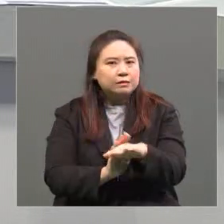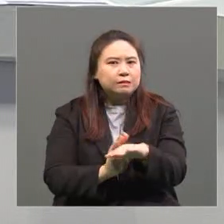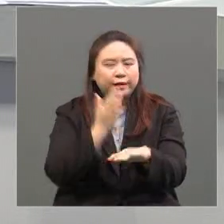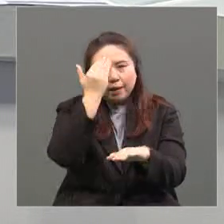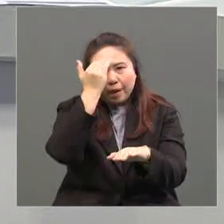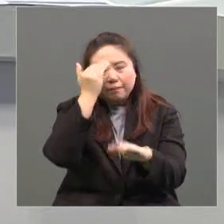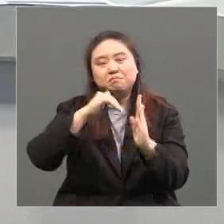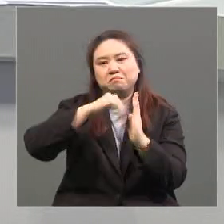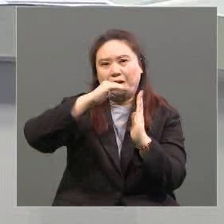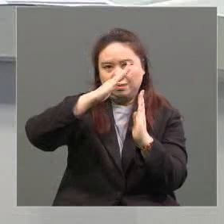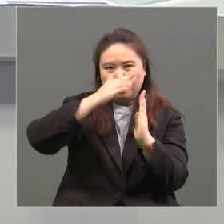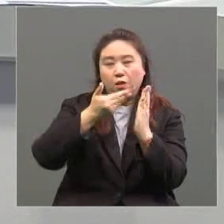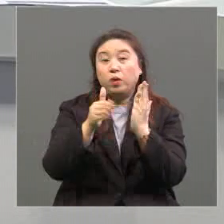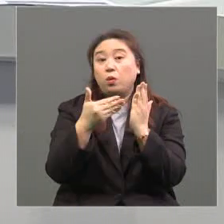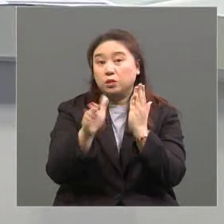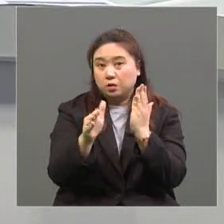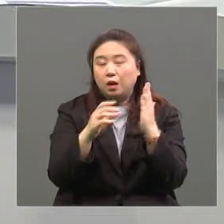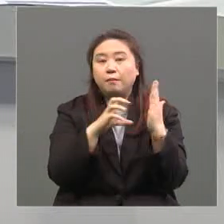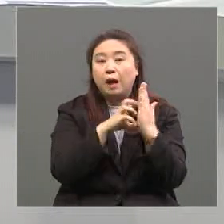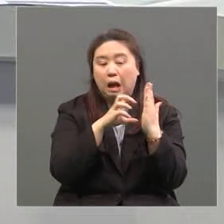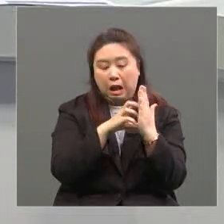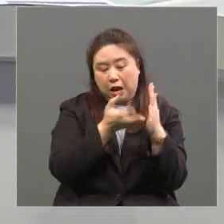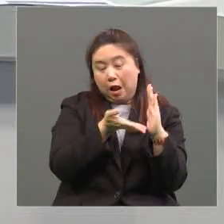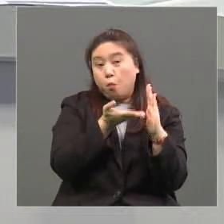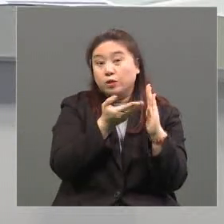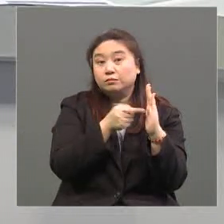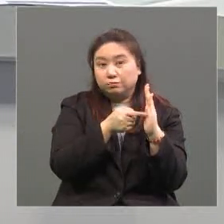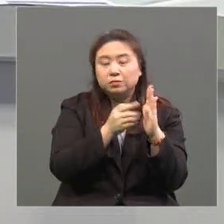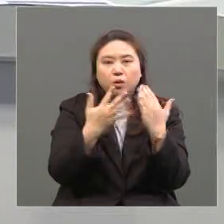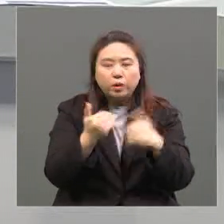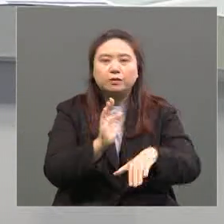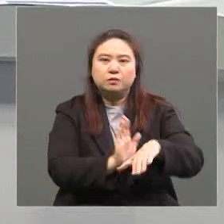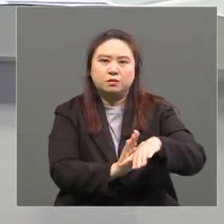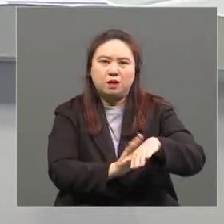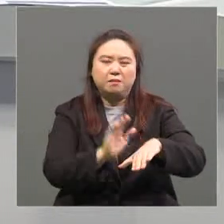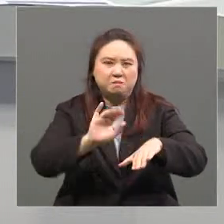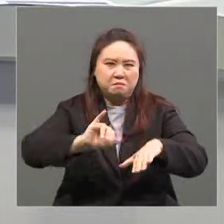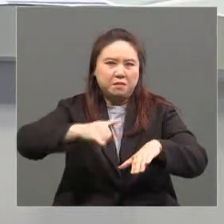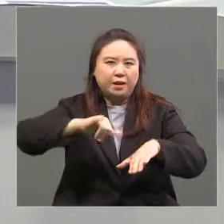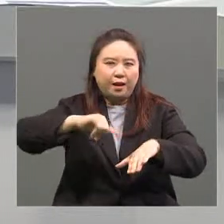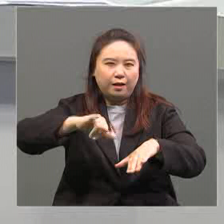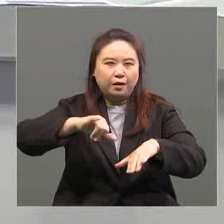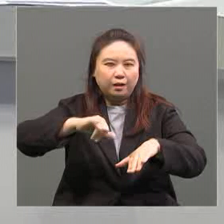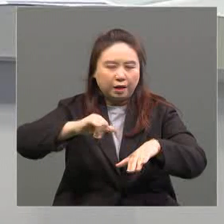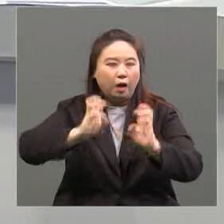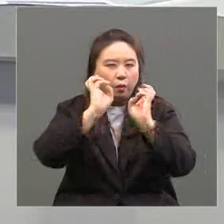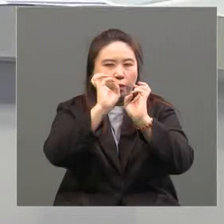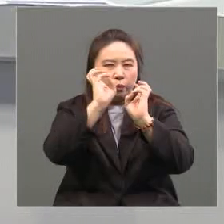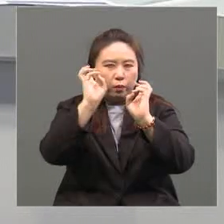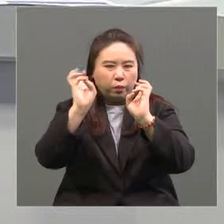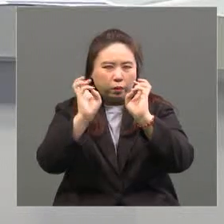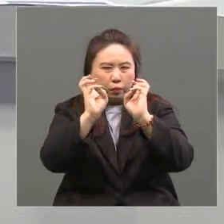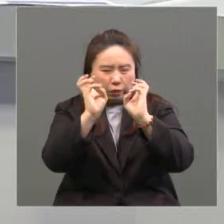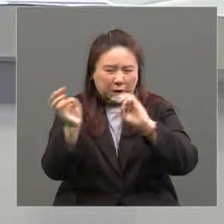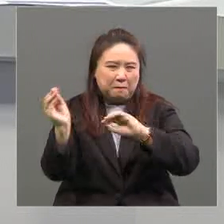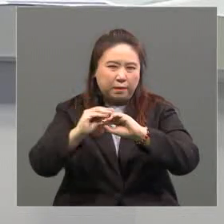าในส่วนของภาคเหนือภาคตะวันออกเฉียงเหนือแล้วก็ภาคกลางตอนบนล่าสุดค่ะมีคำเตือนมาว่ามีแนวโน้มจะมีเรื่องของการสะสมฝุ่นละอองหมอก